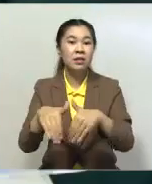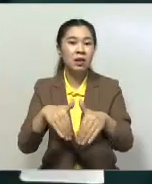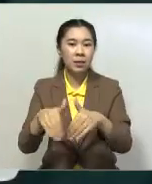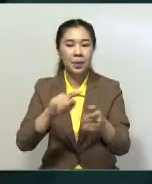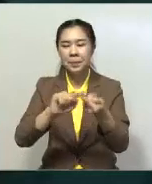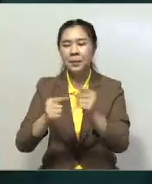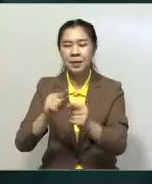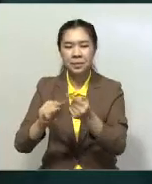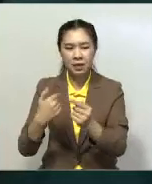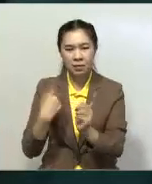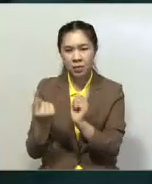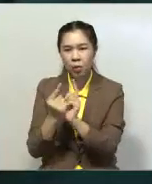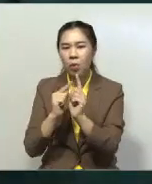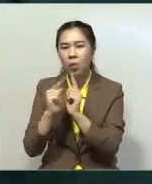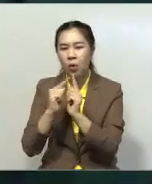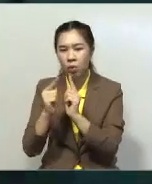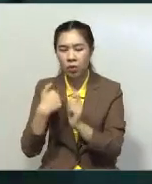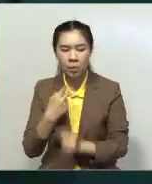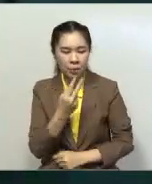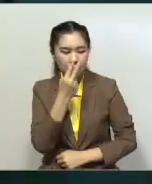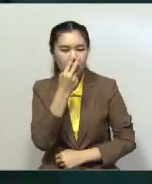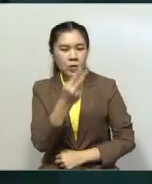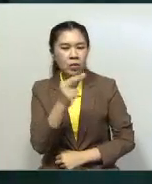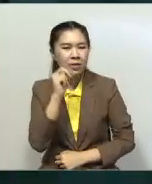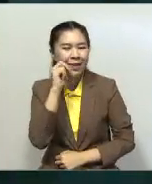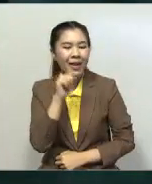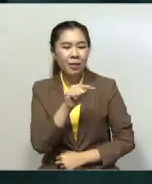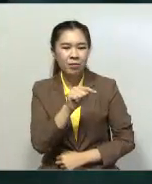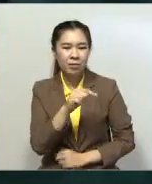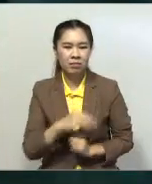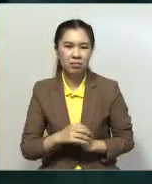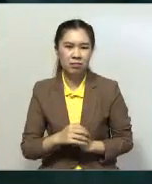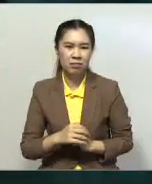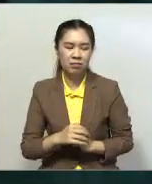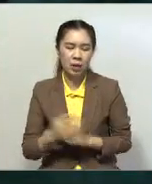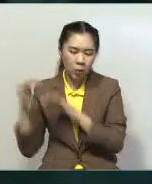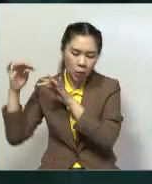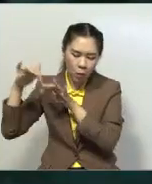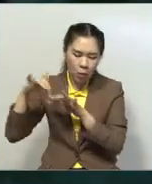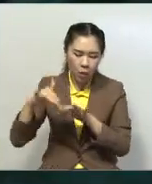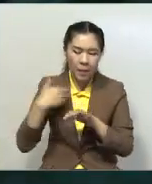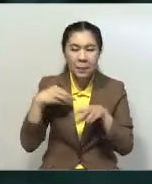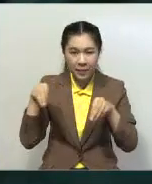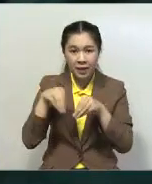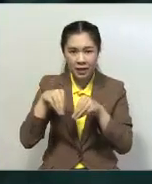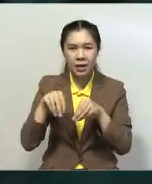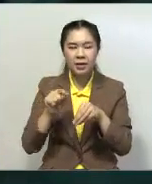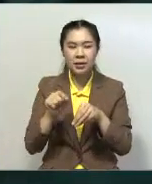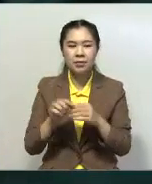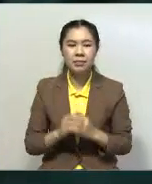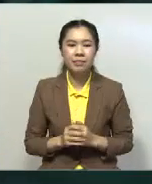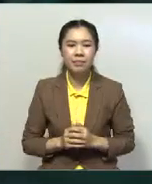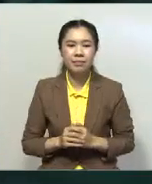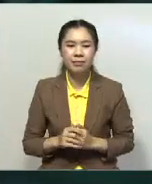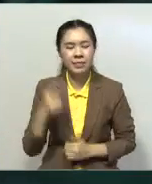มาคุยกับทางเดินไปดูน้ำน้ำใกล้จะลงมาแล้วนะผมก็ลุกพ